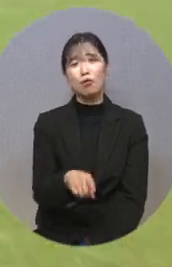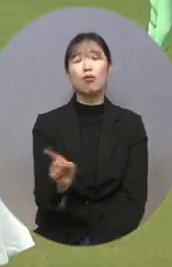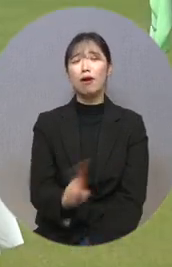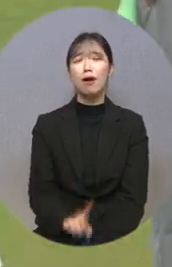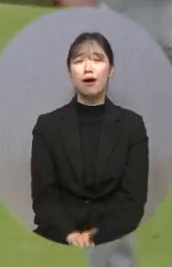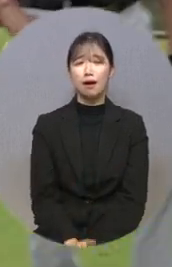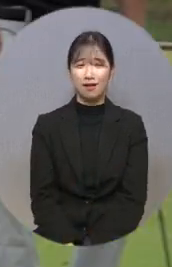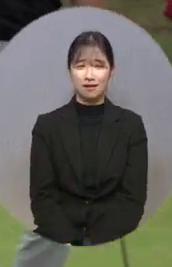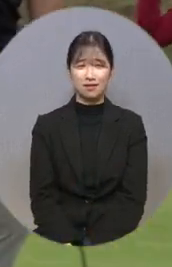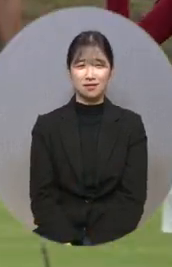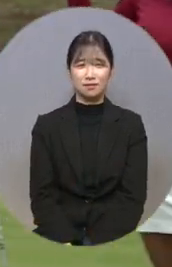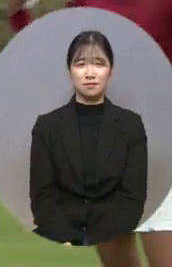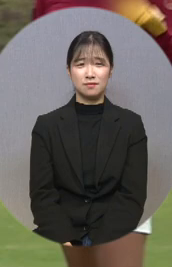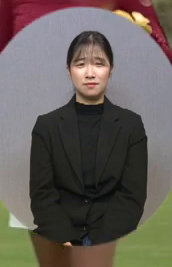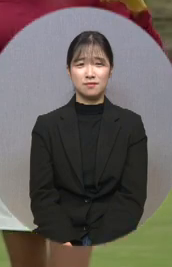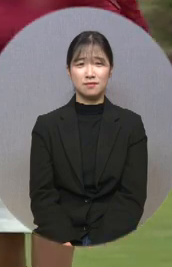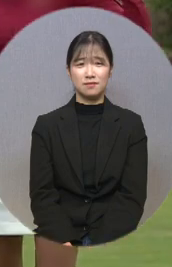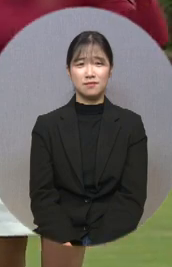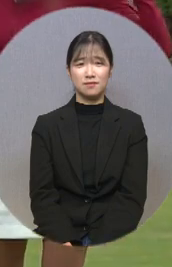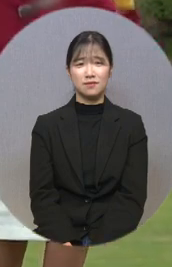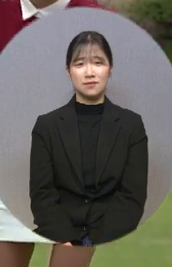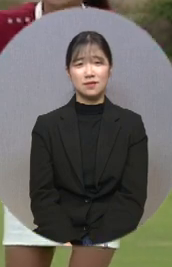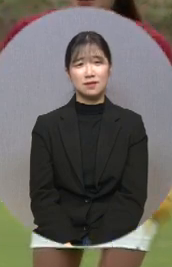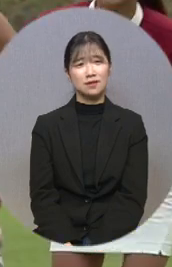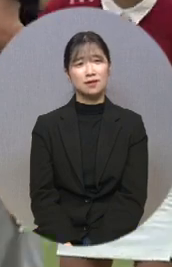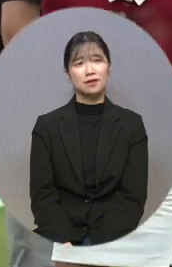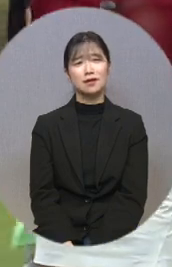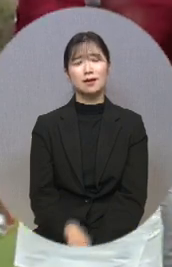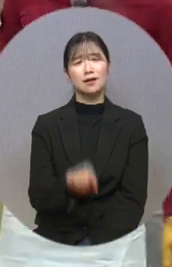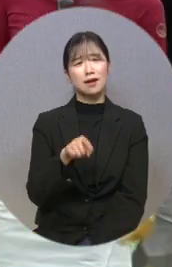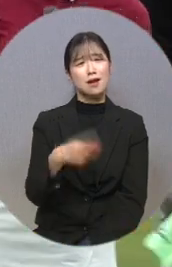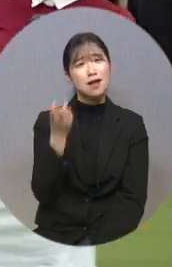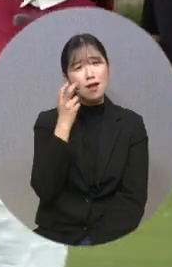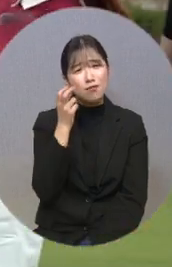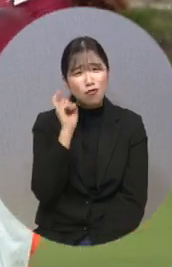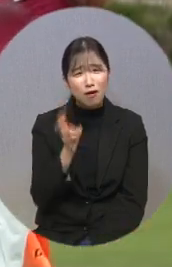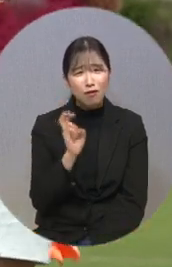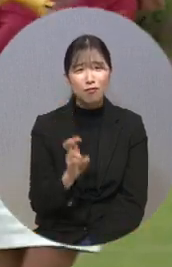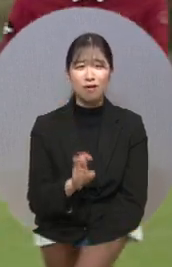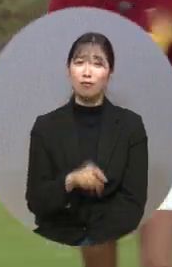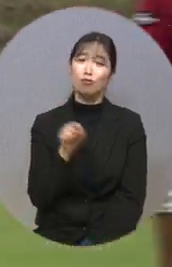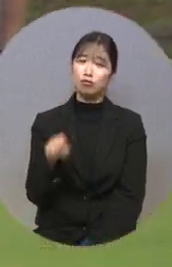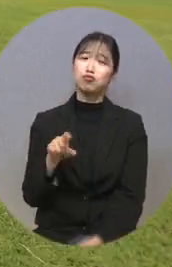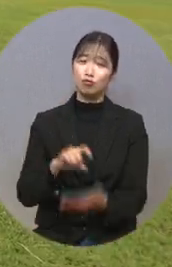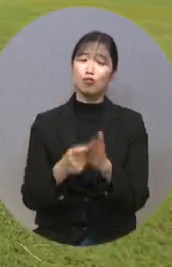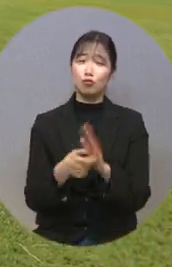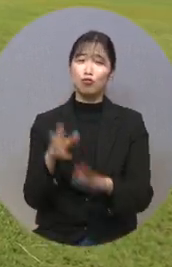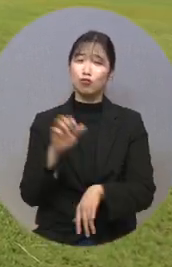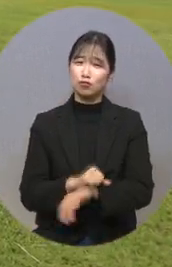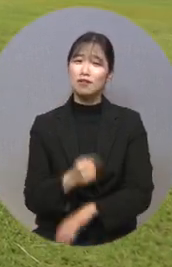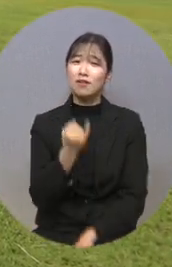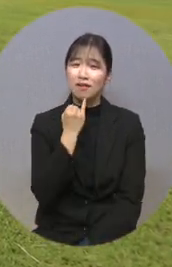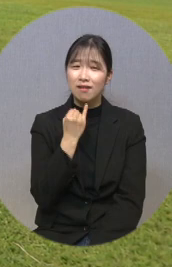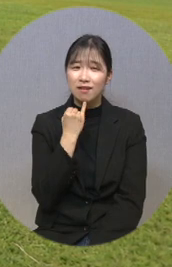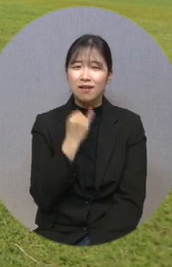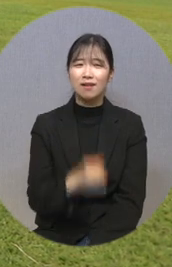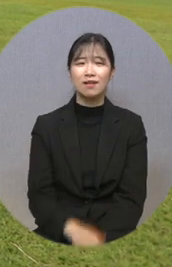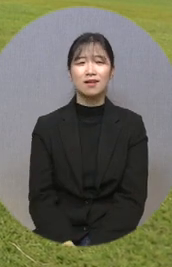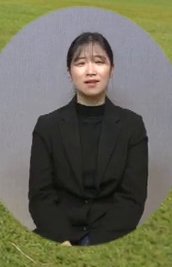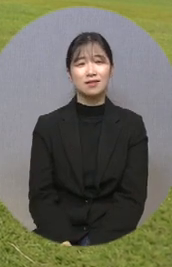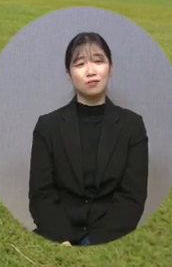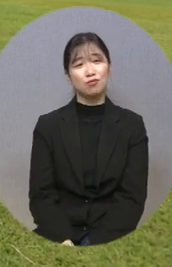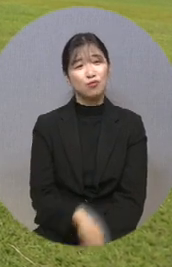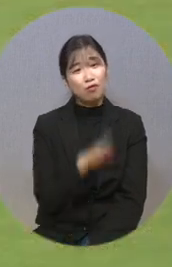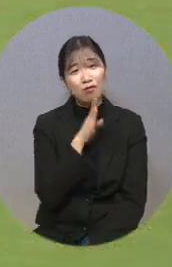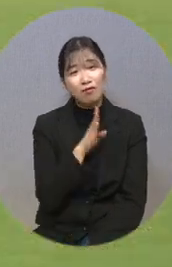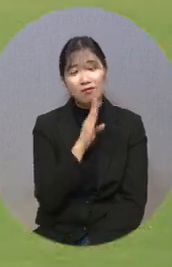그냥? 나이스! 나이스! 니다 양! 잠깐만! 나이스 다운 아니야? 이 정도면 나이스